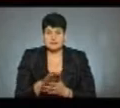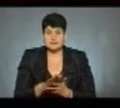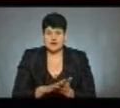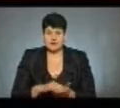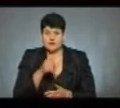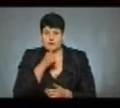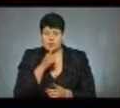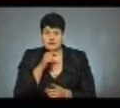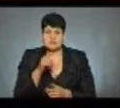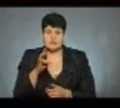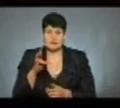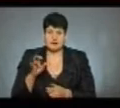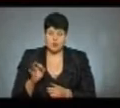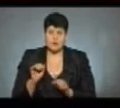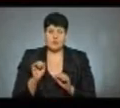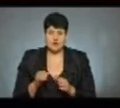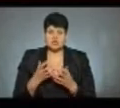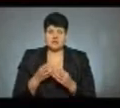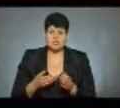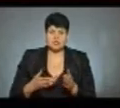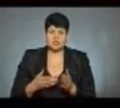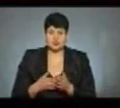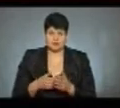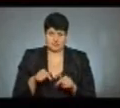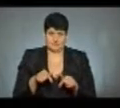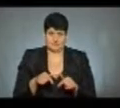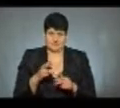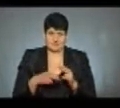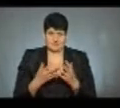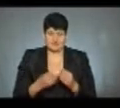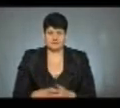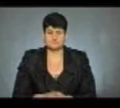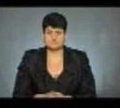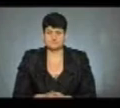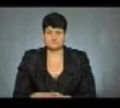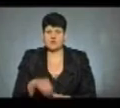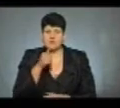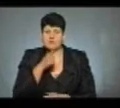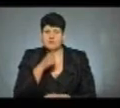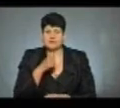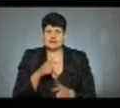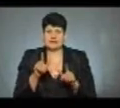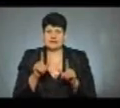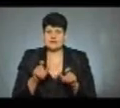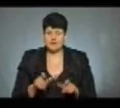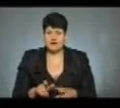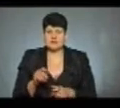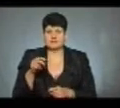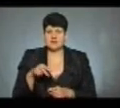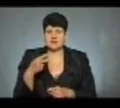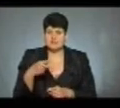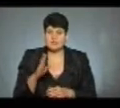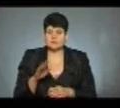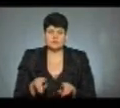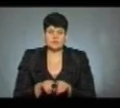пробному ЗНО 2020 можна ще до опівночі. Пробне тестування 2020 буде аналогічне